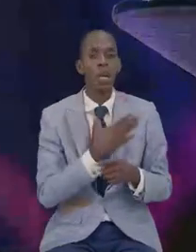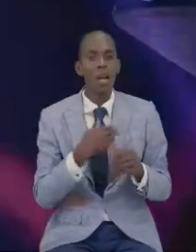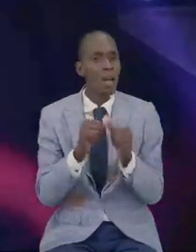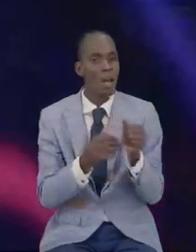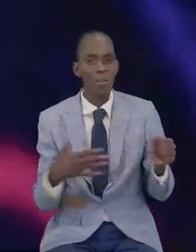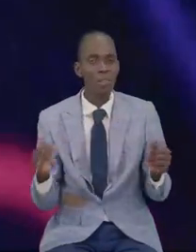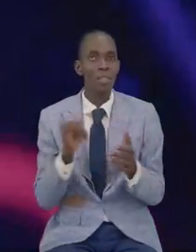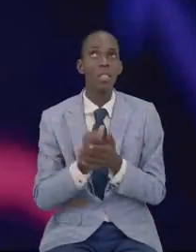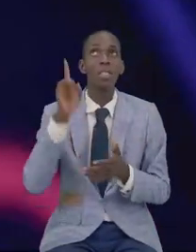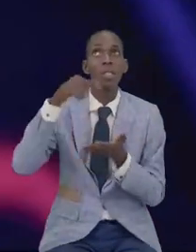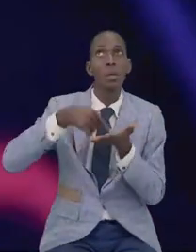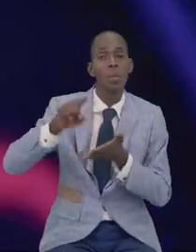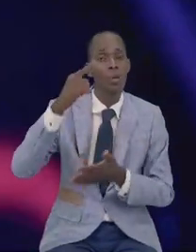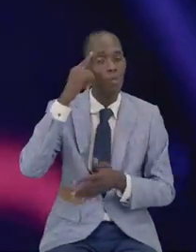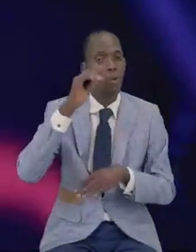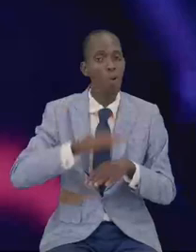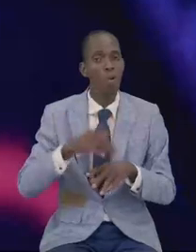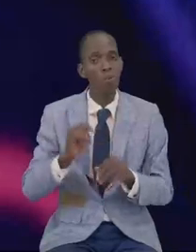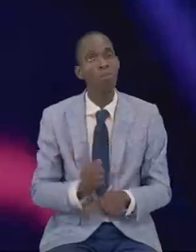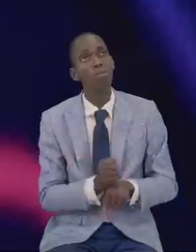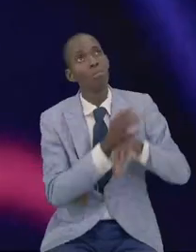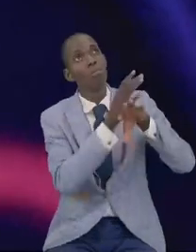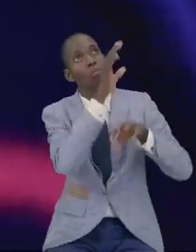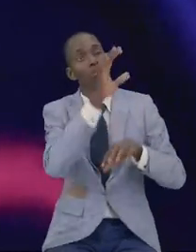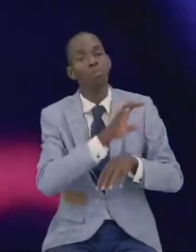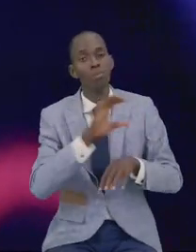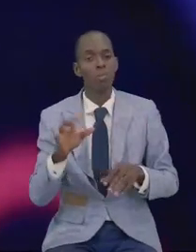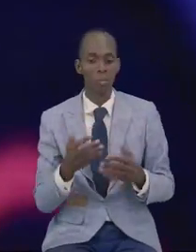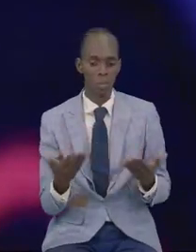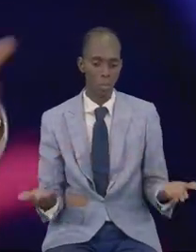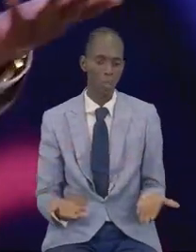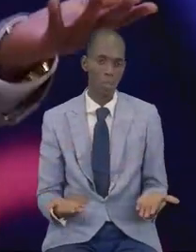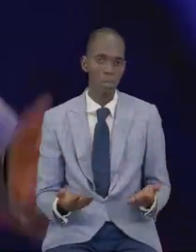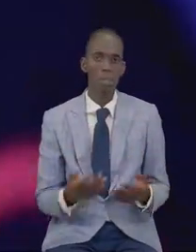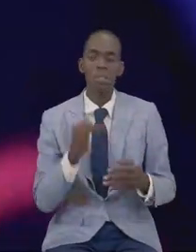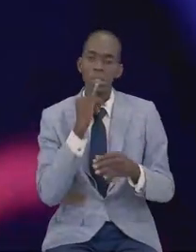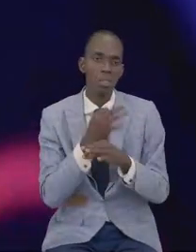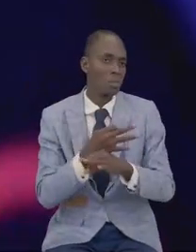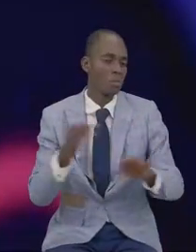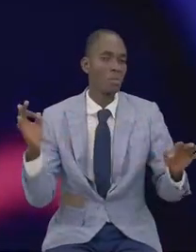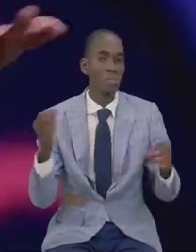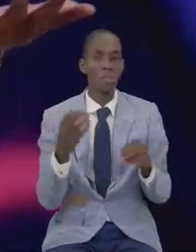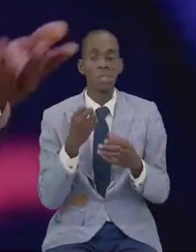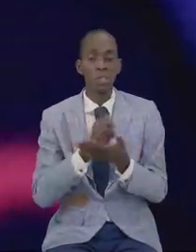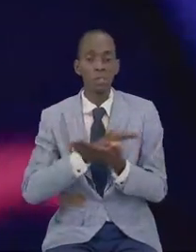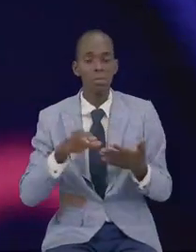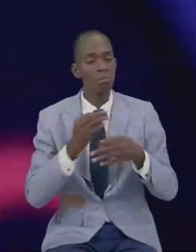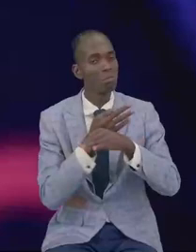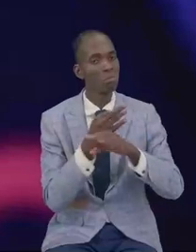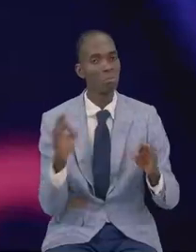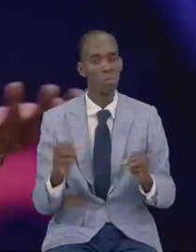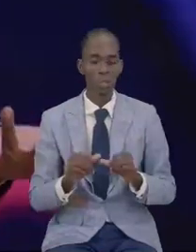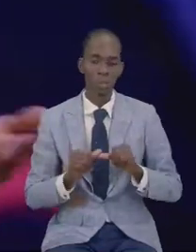et tout ce qu'il a fait à la croix de Calvaire, le salut est disponible, la sanctification est disponible,